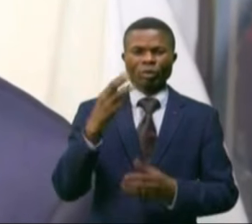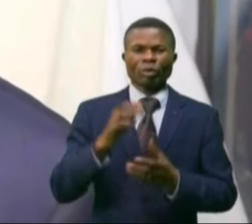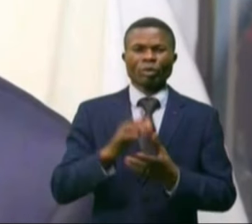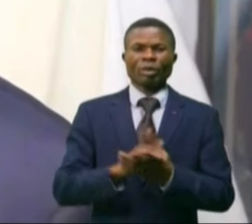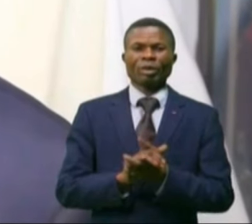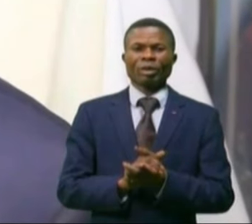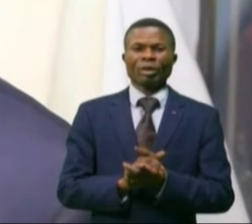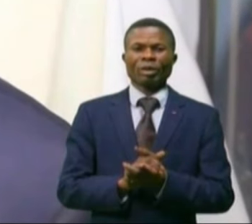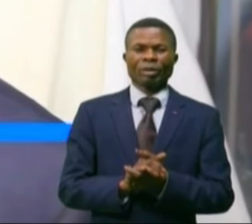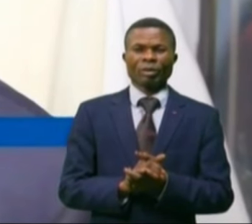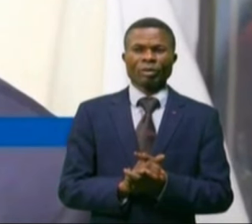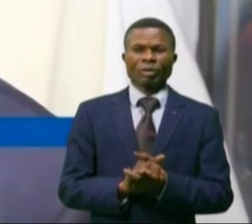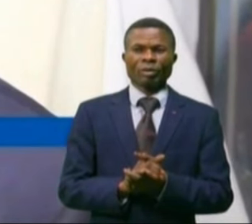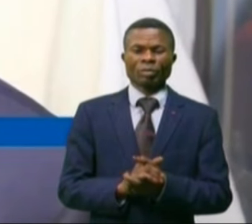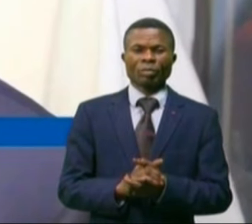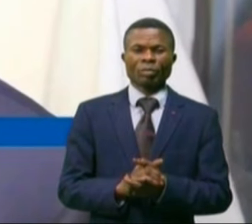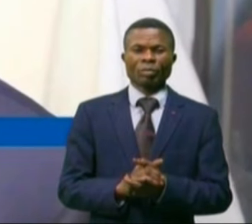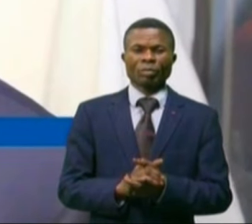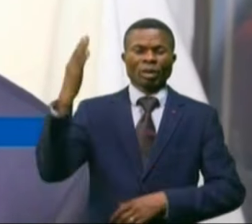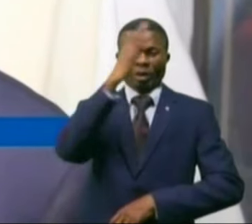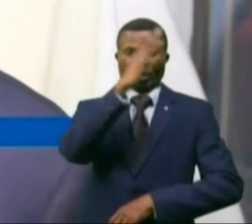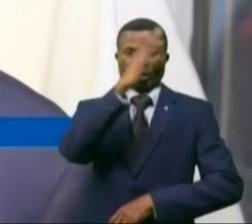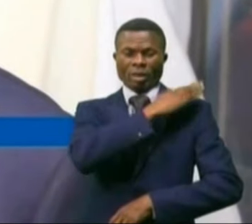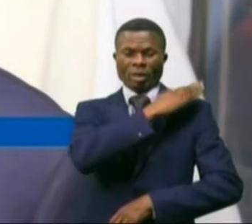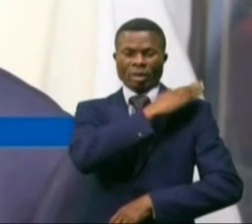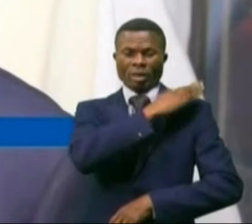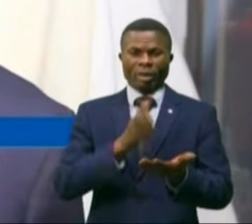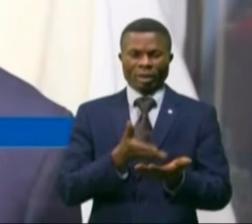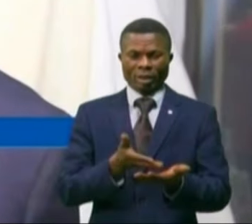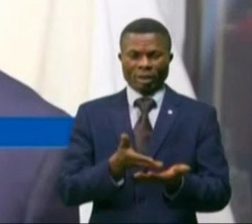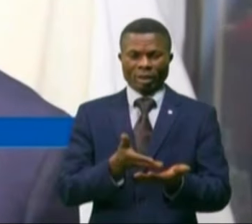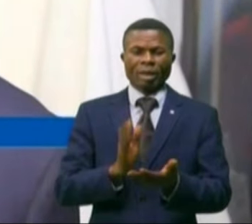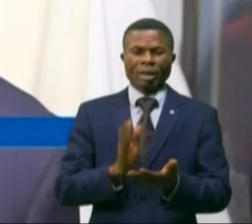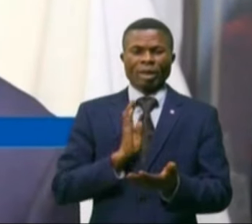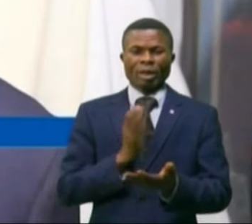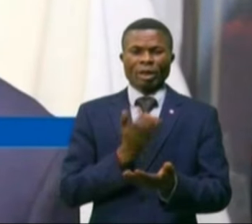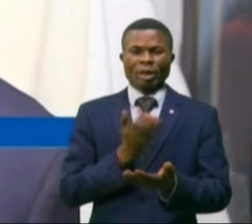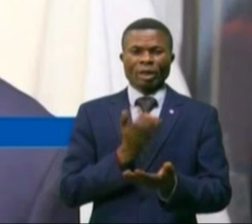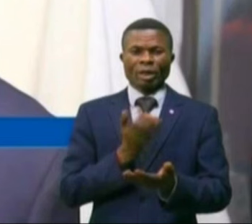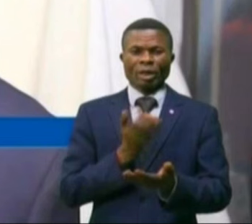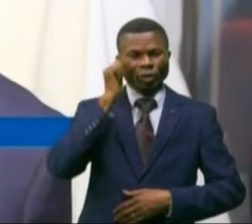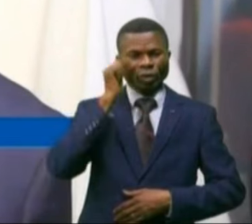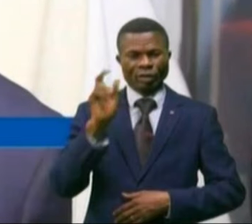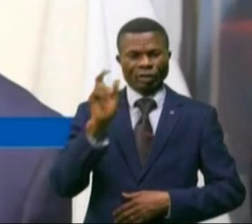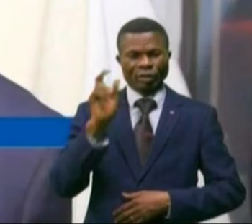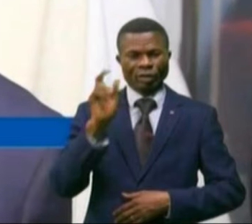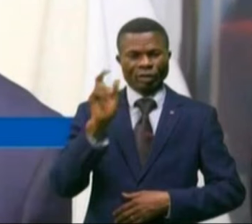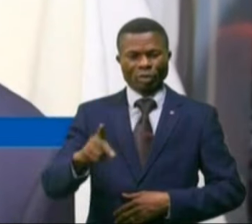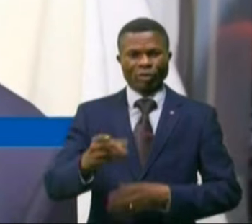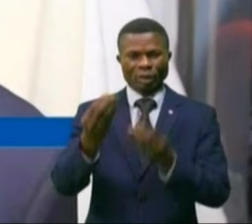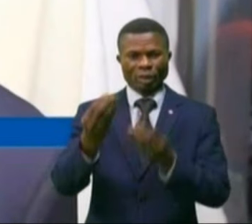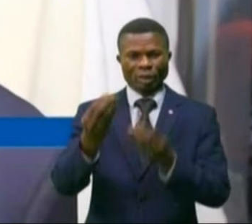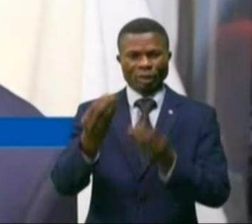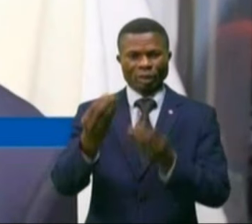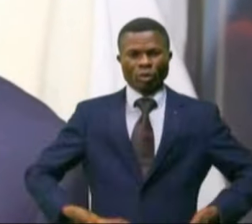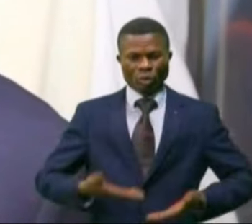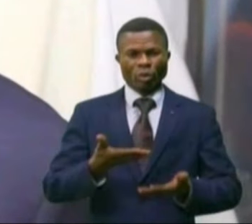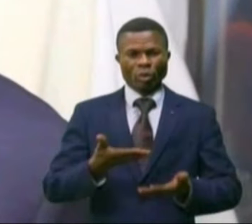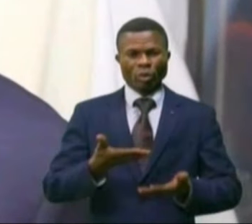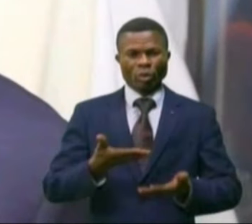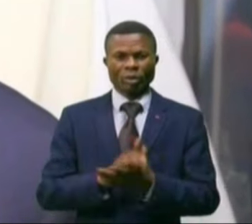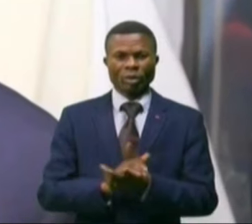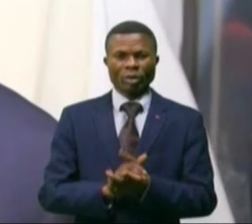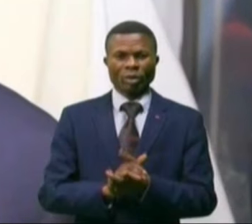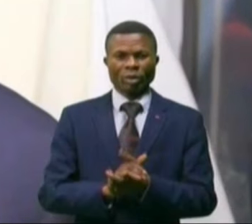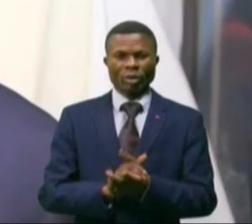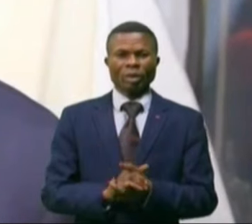2023. Nous avons cette élévation dans la société. Et c'est donc, aujourd'hui encore, c'était l'occasion de leur